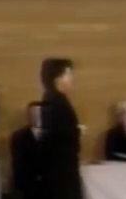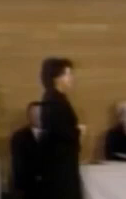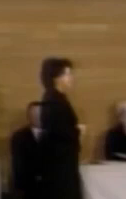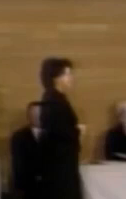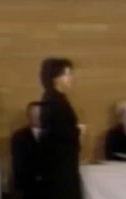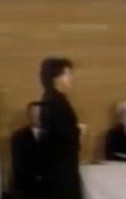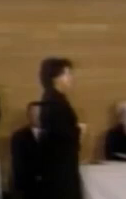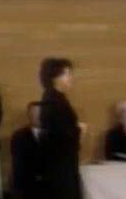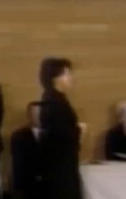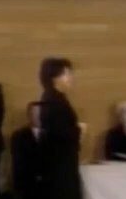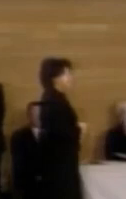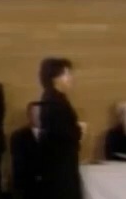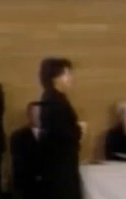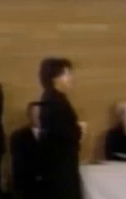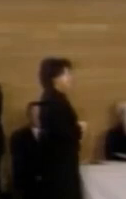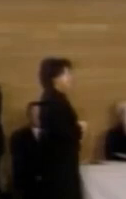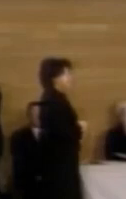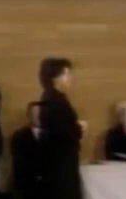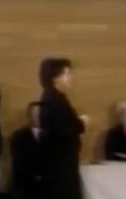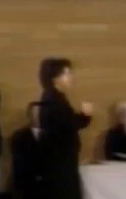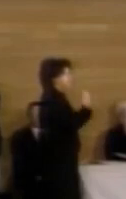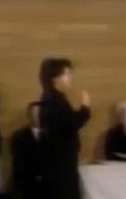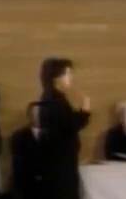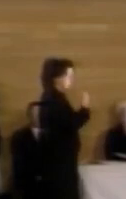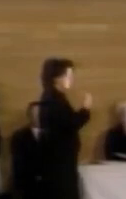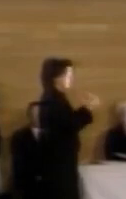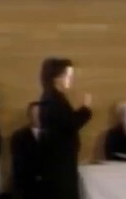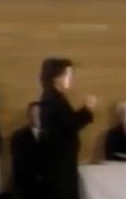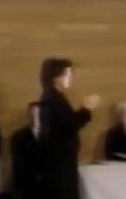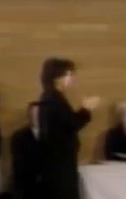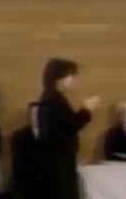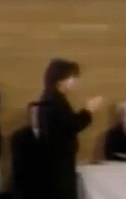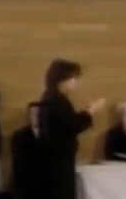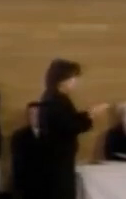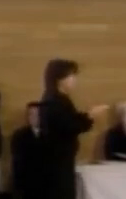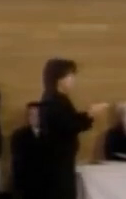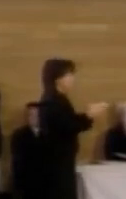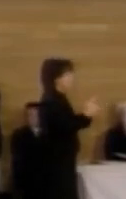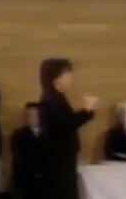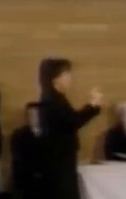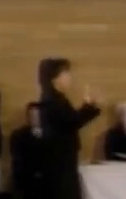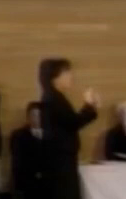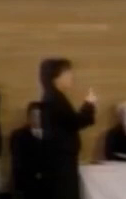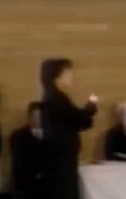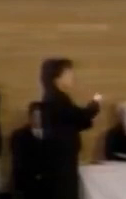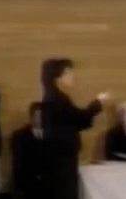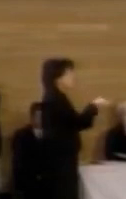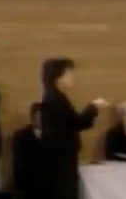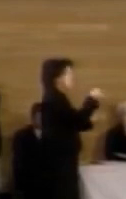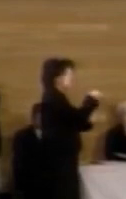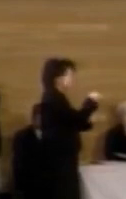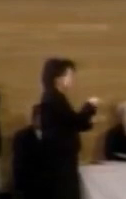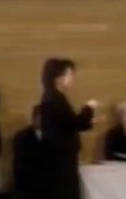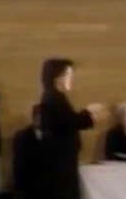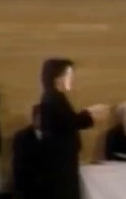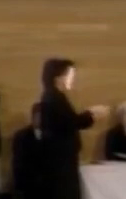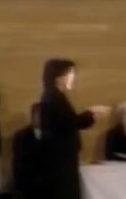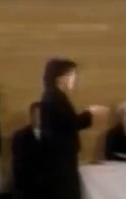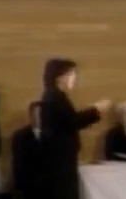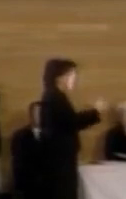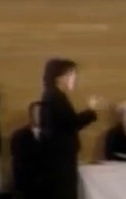かけがえのない多くの命が失われ、東北地方を中心に未曽有の被害をもたら